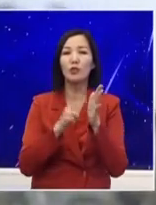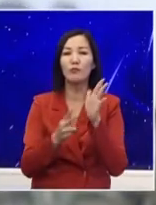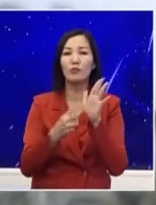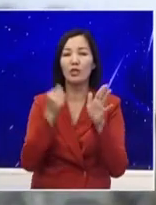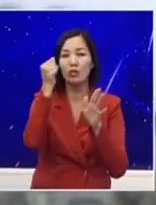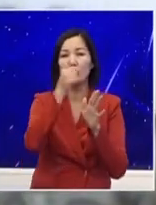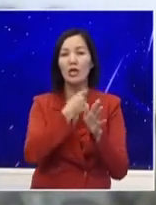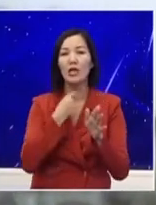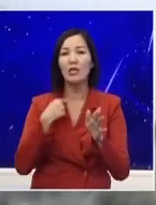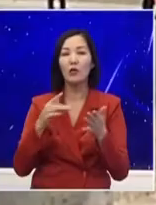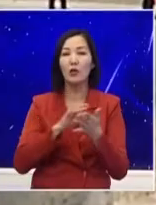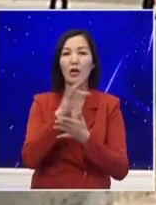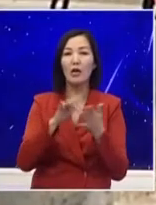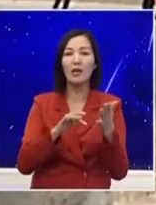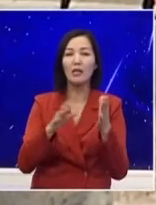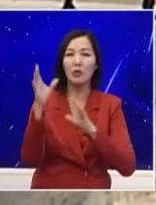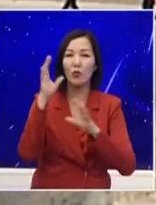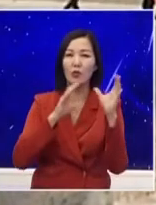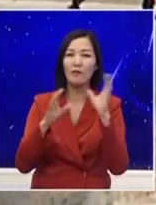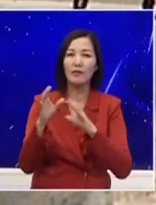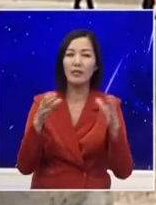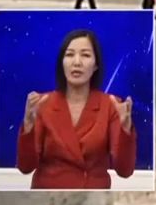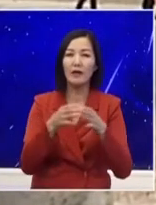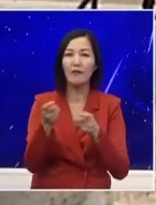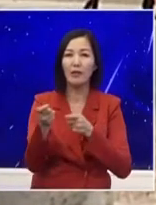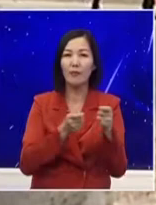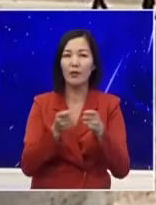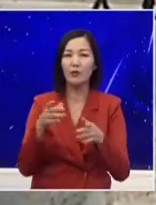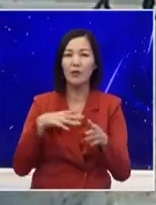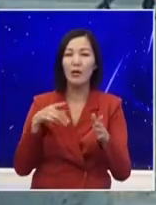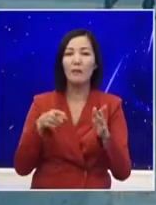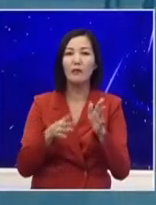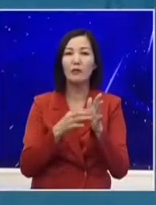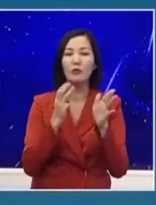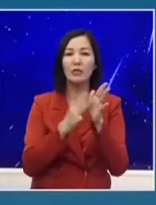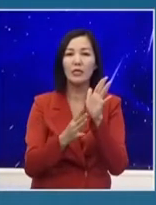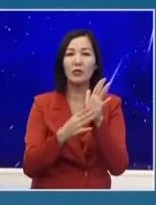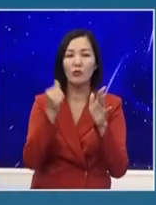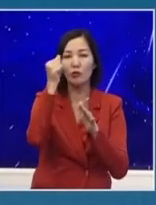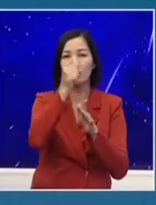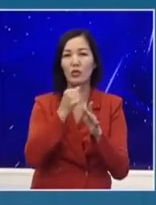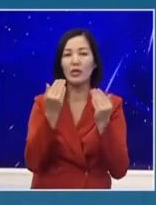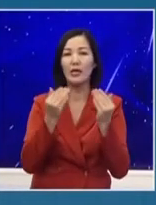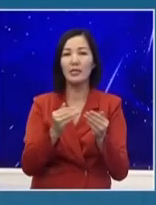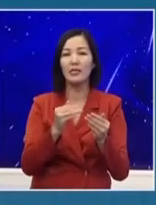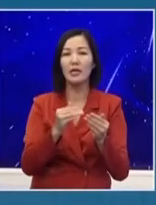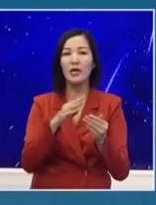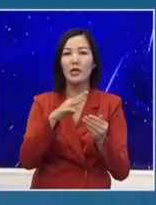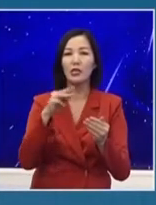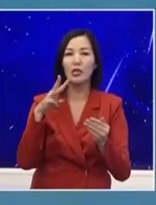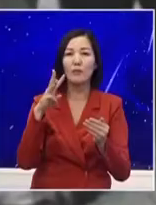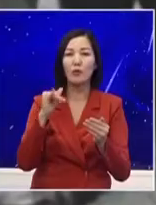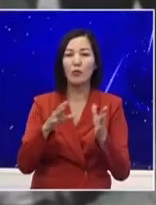1977 жылы Талдықорғандағы пединституттың кафедра меңгерушісі, 1989 жылы қазіргі Ілияс Жансүгіров